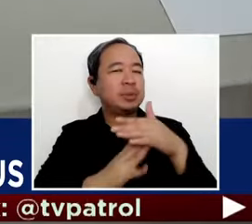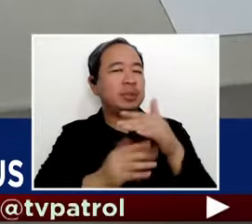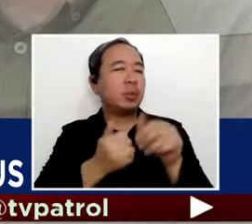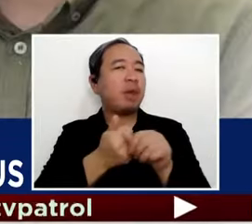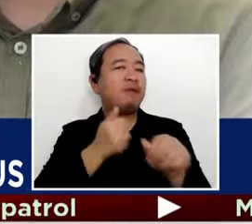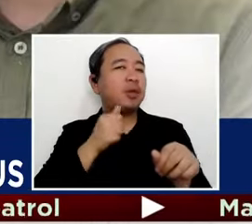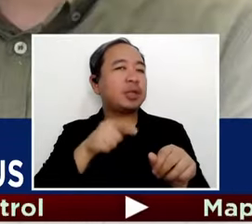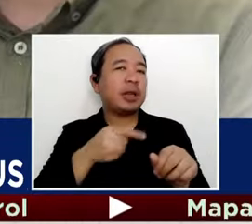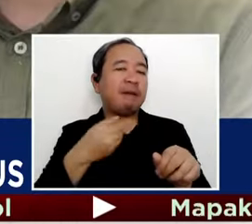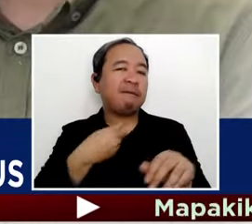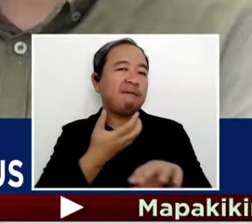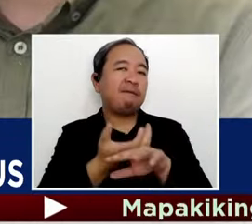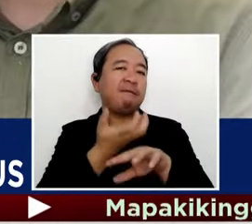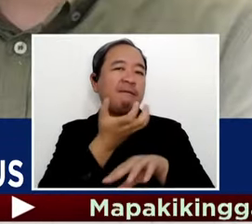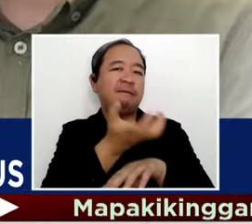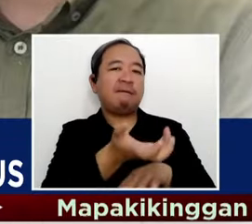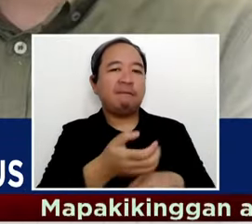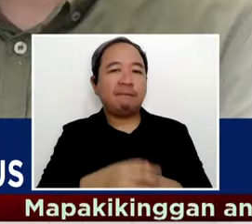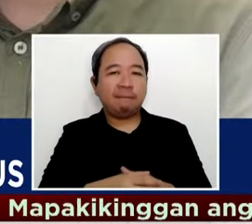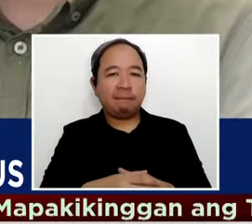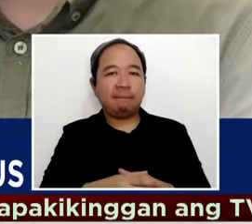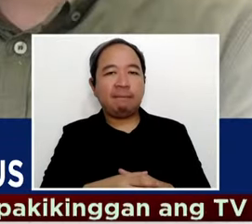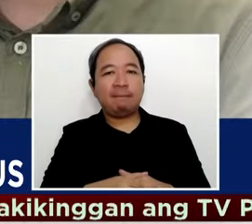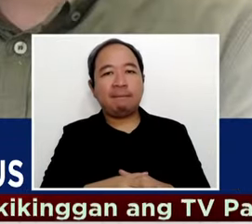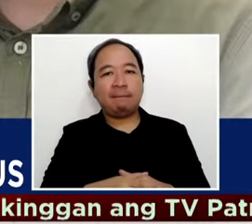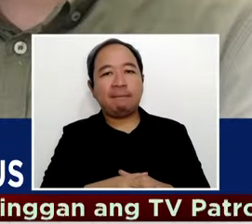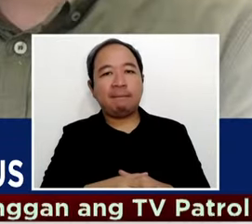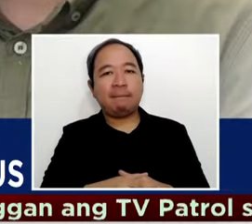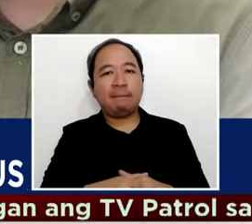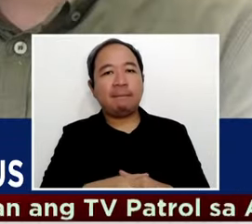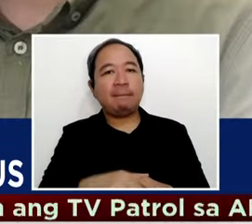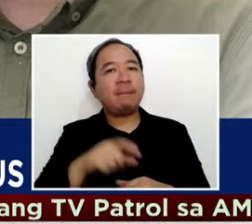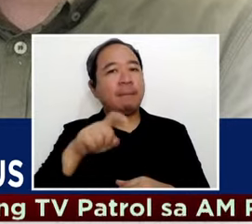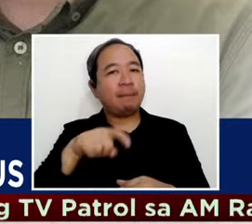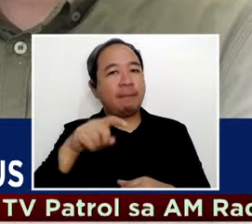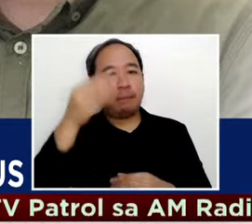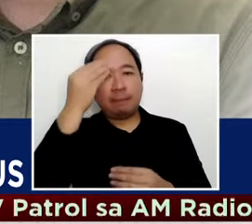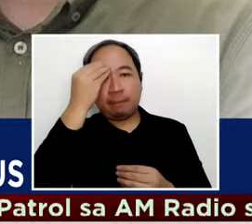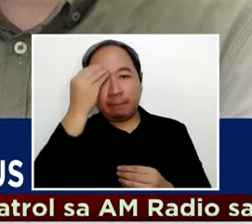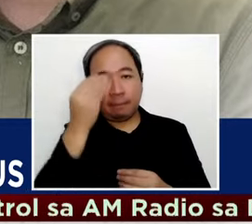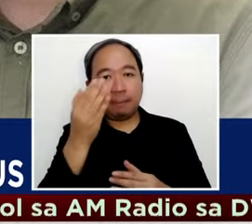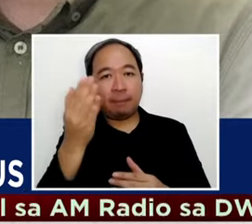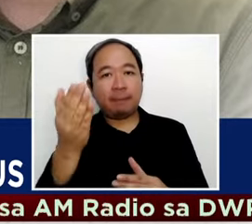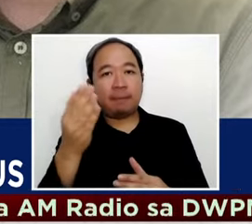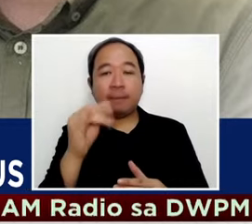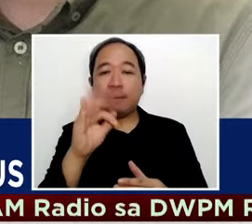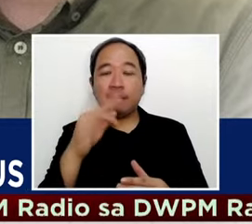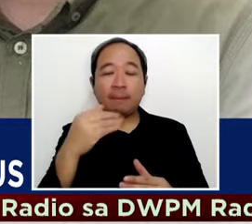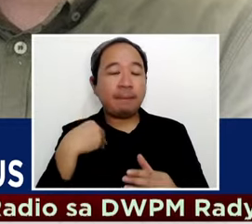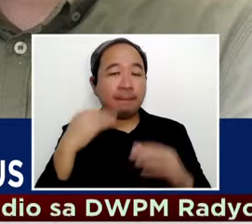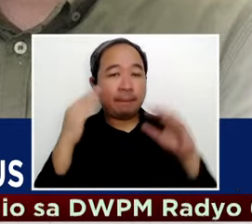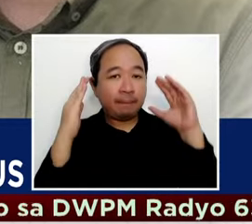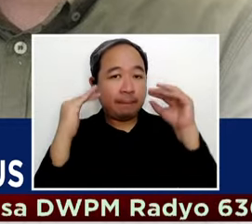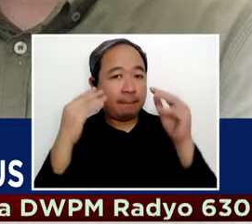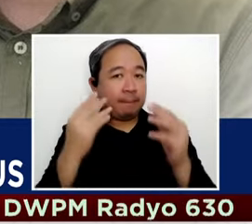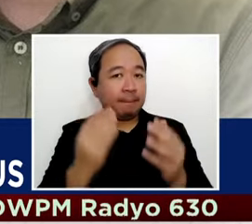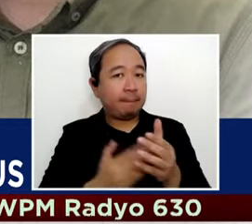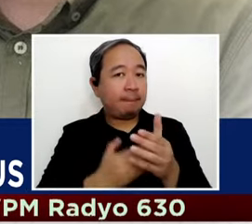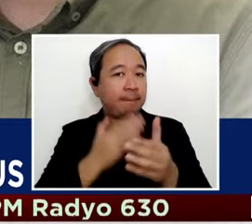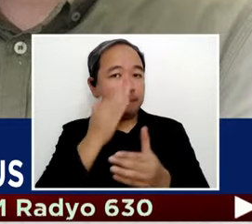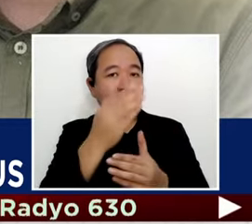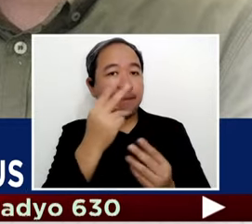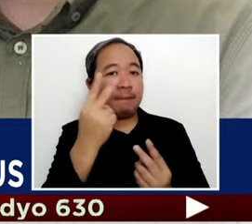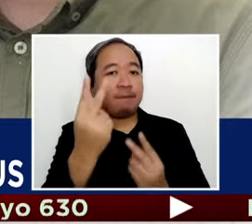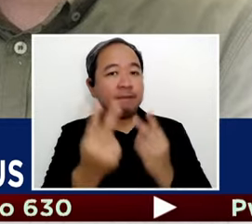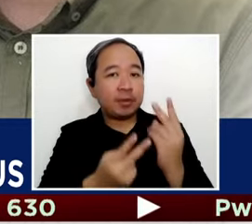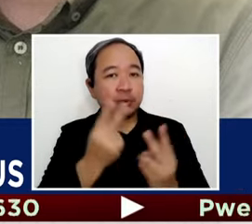modus. Kailangan po ay malaman nila na kung kayo ay may inaasahang visit o na pupuntahan kayo